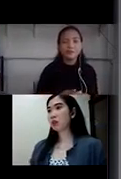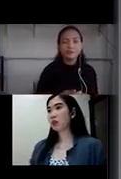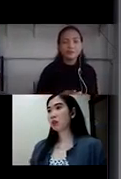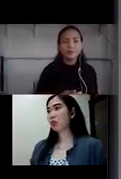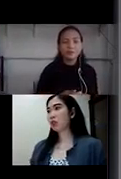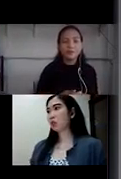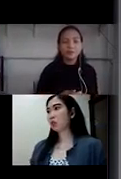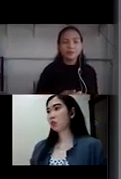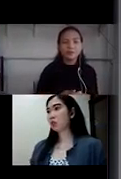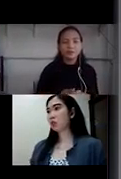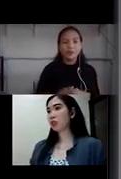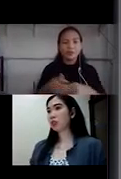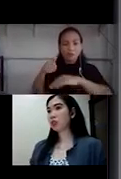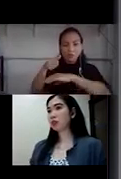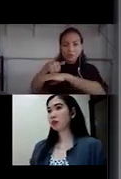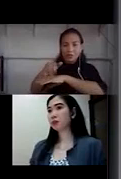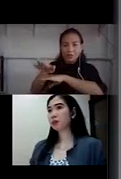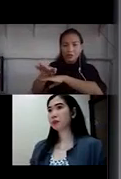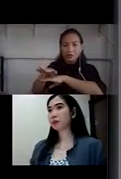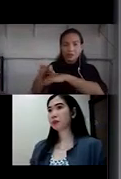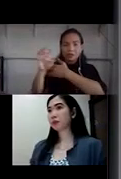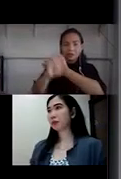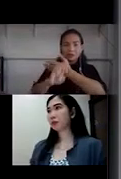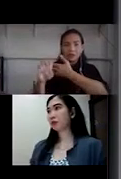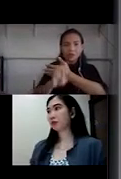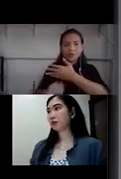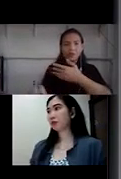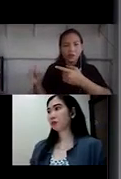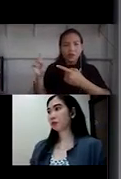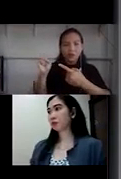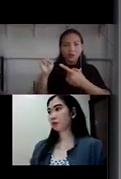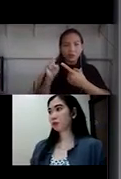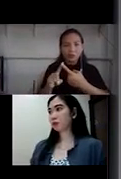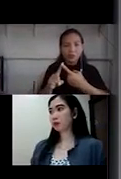Tapos, i-email ko po si